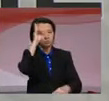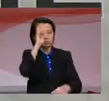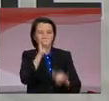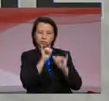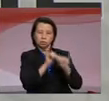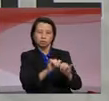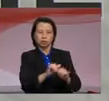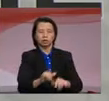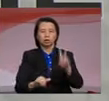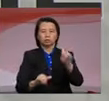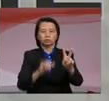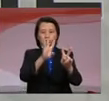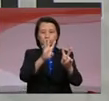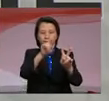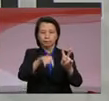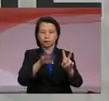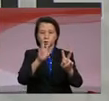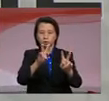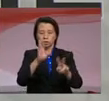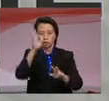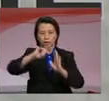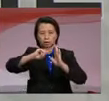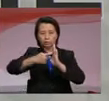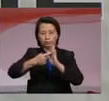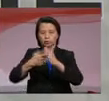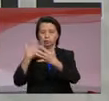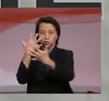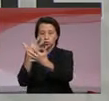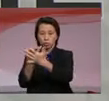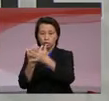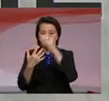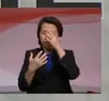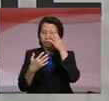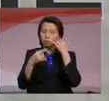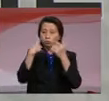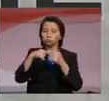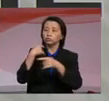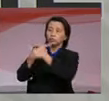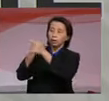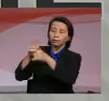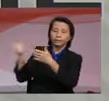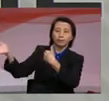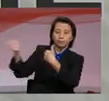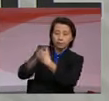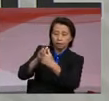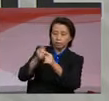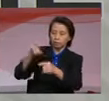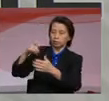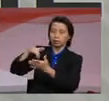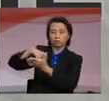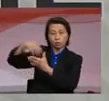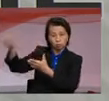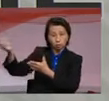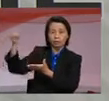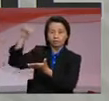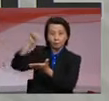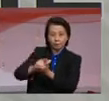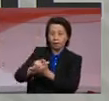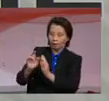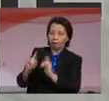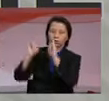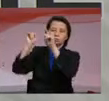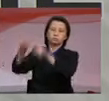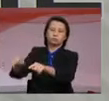24 Julai kita akan mulakan kuarantin, iaitu mereka yang pulang dari luar negara akan menjalani